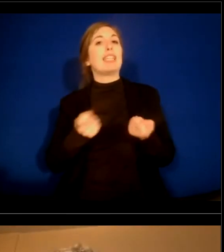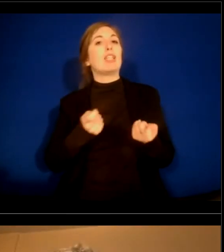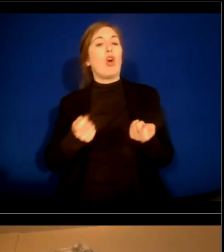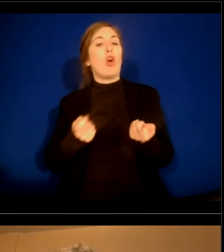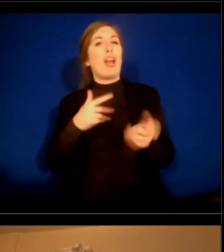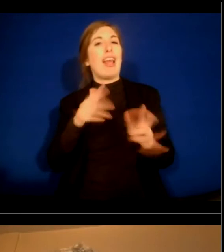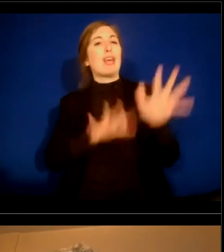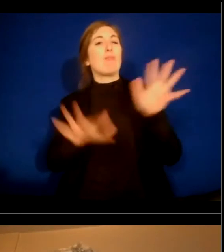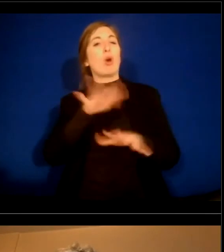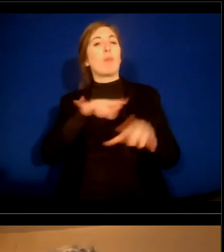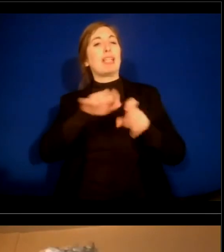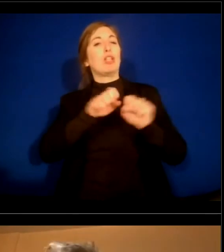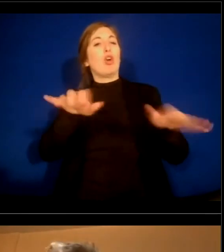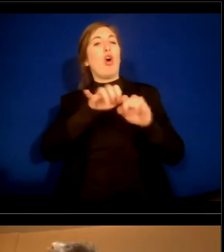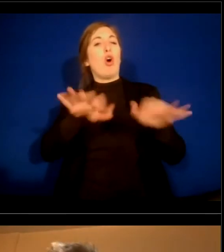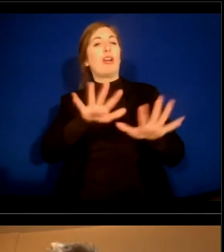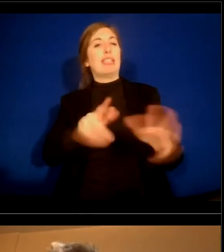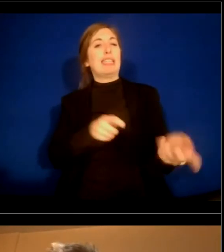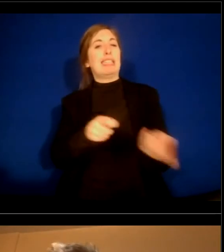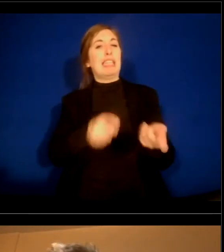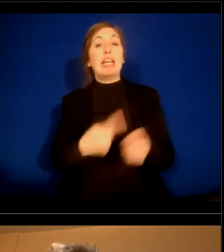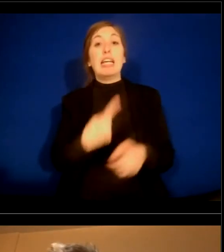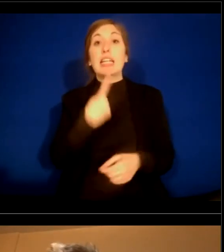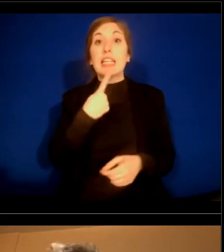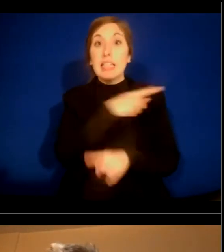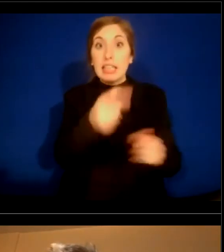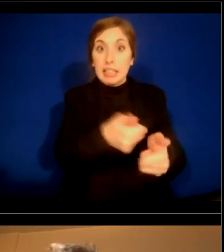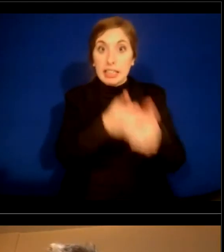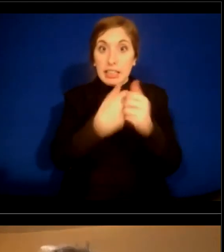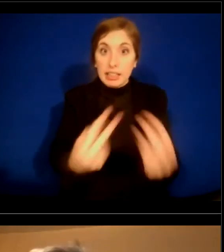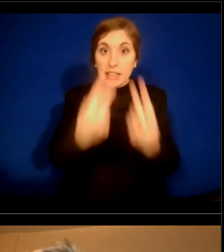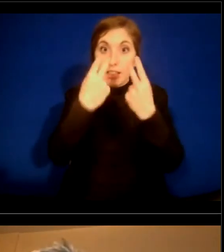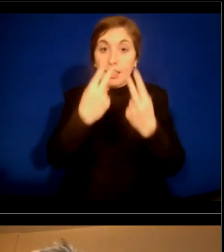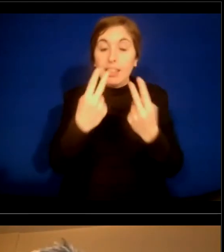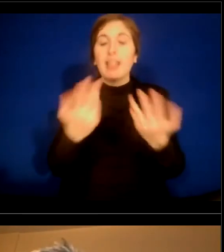Ecco, non so se voi volete dire qualcosa, io altrimenti